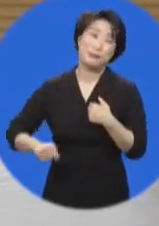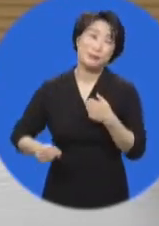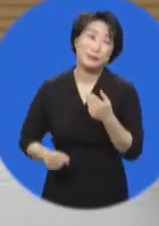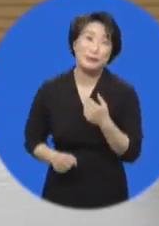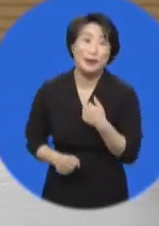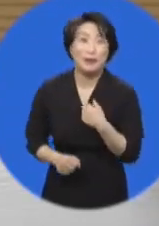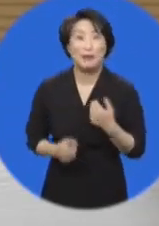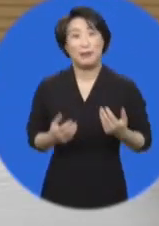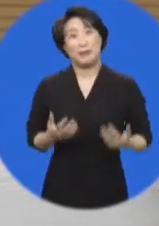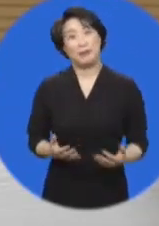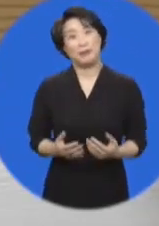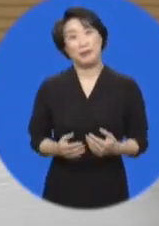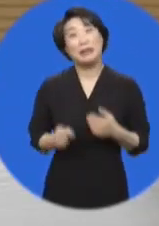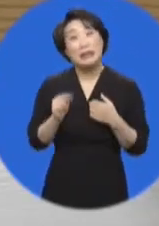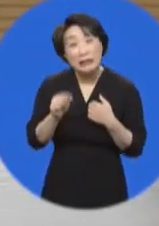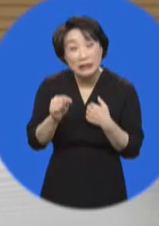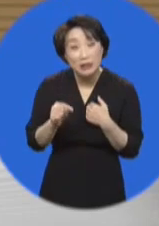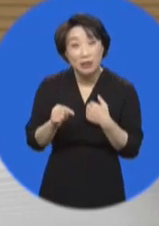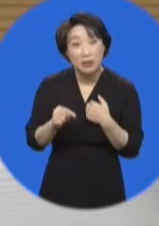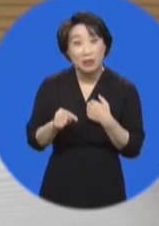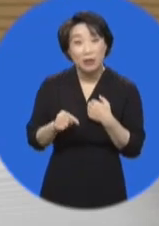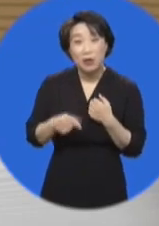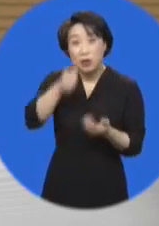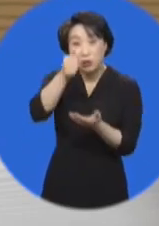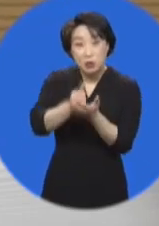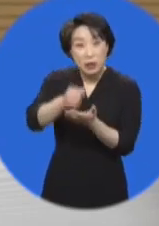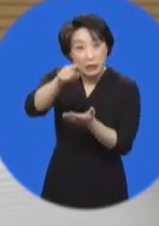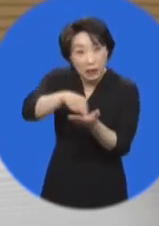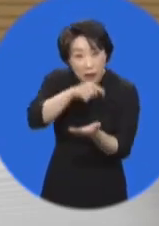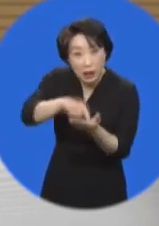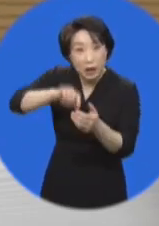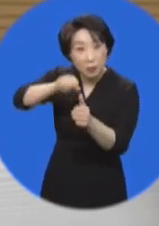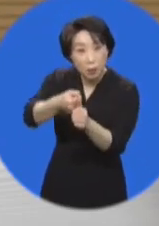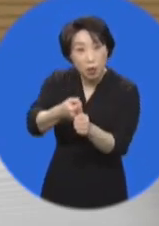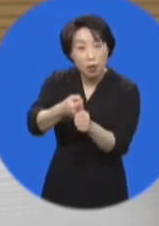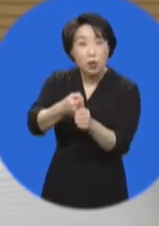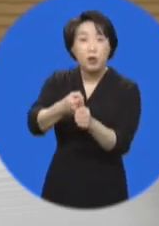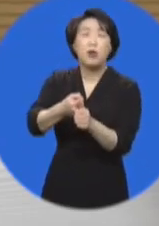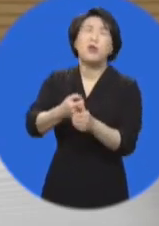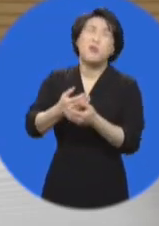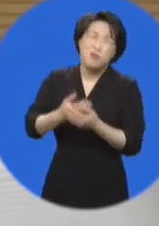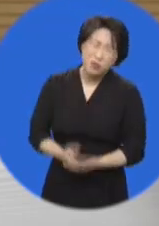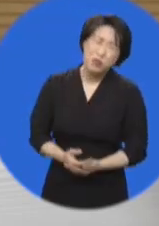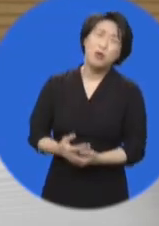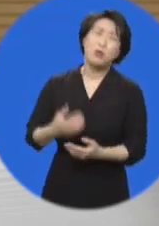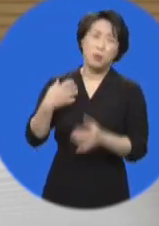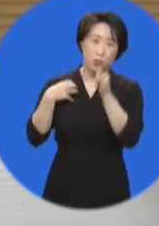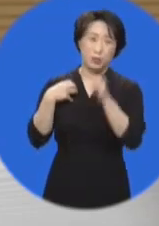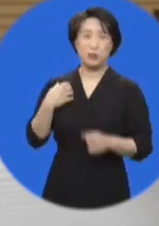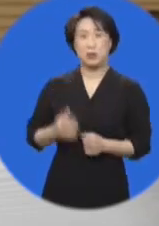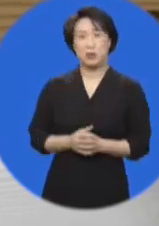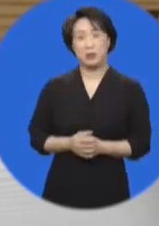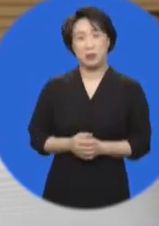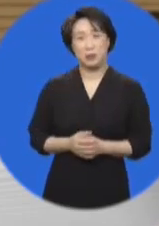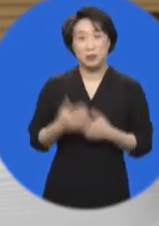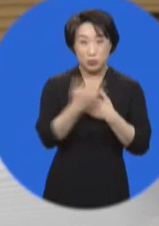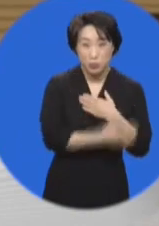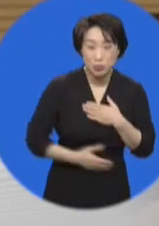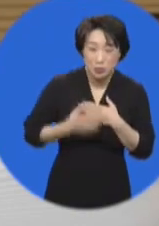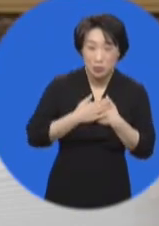불순종하면 거기에 대한 죄의 대가는 반드시 무거운 짐이 되어